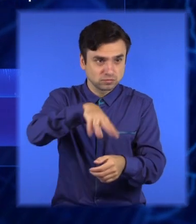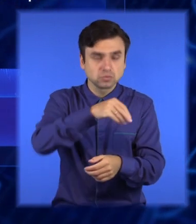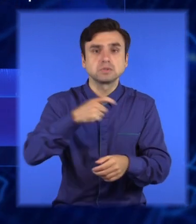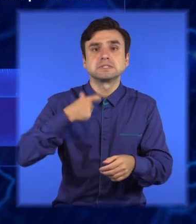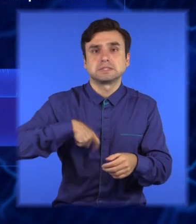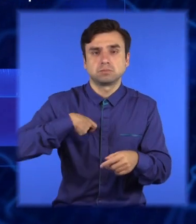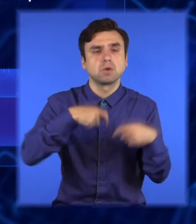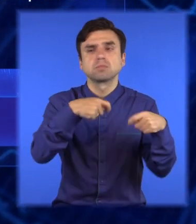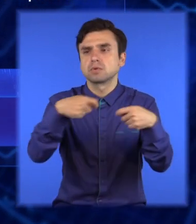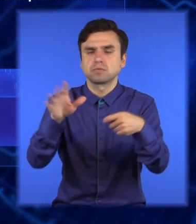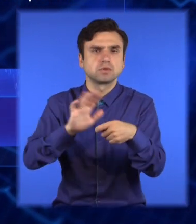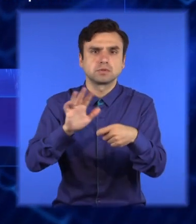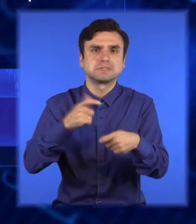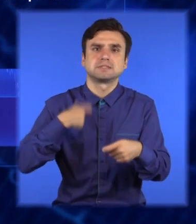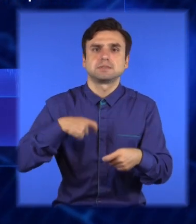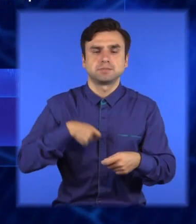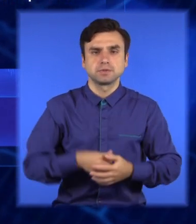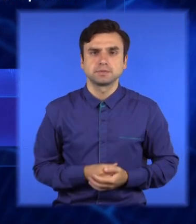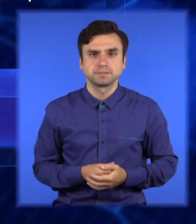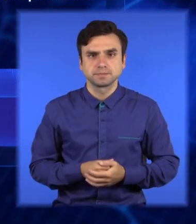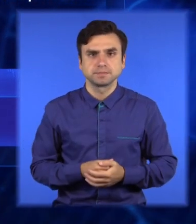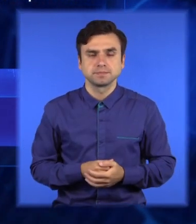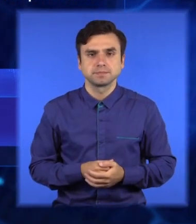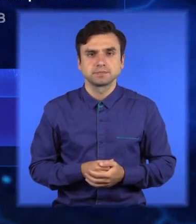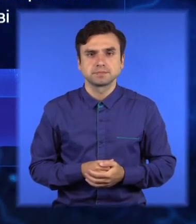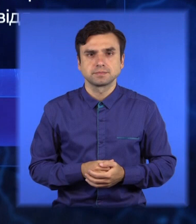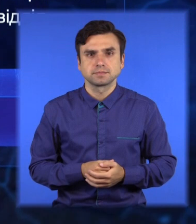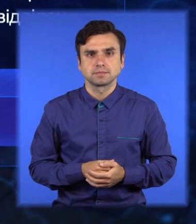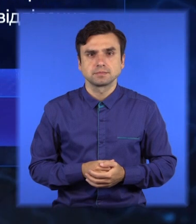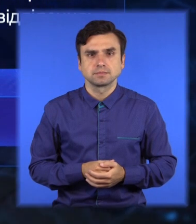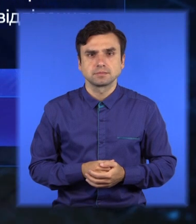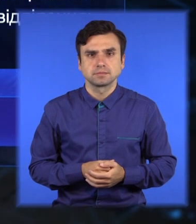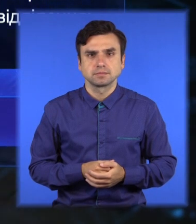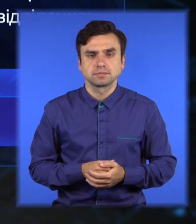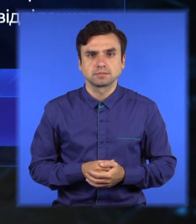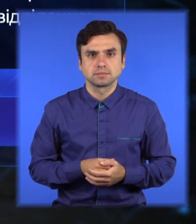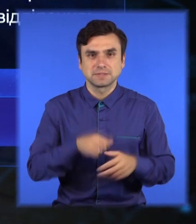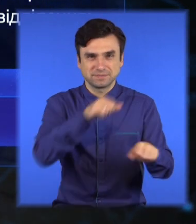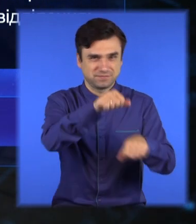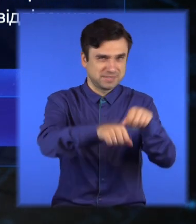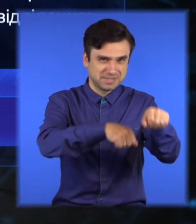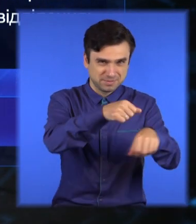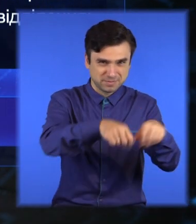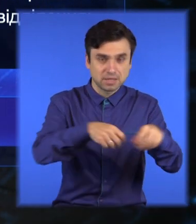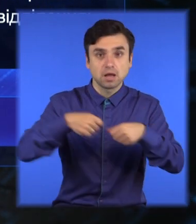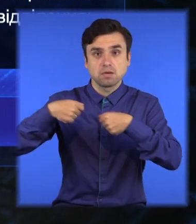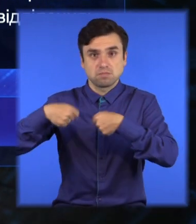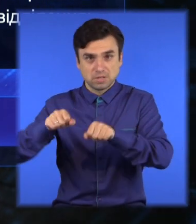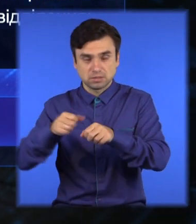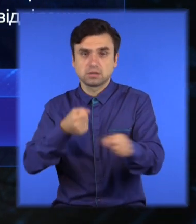Надо где-то в центре города делать такое отделение. Это очень нужное отделение детское,